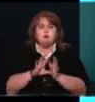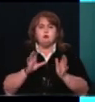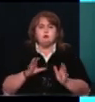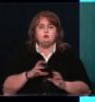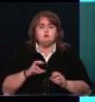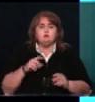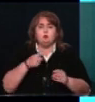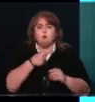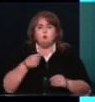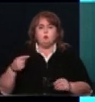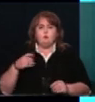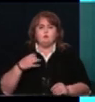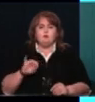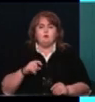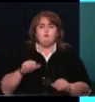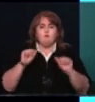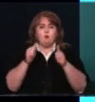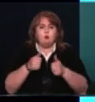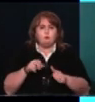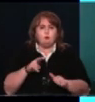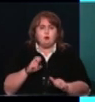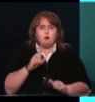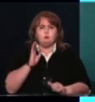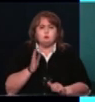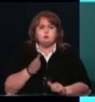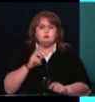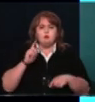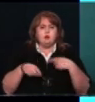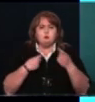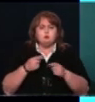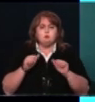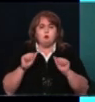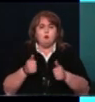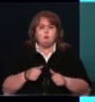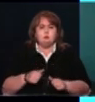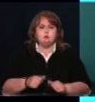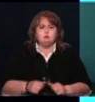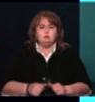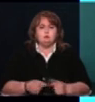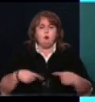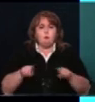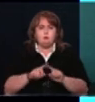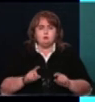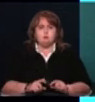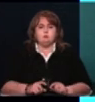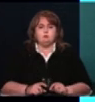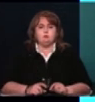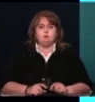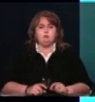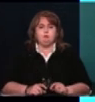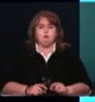энергетических уровней. И формула будет следующим образом. Итак, здесь